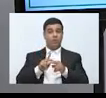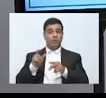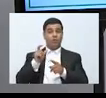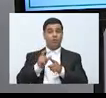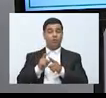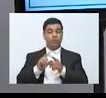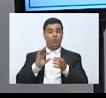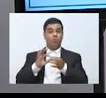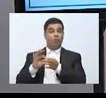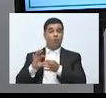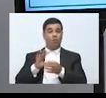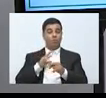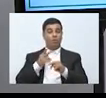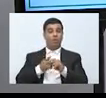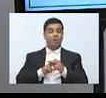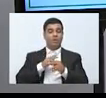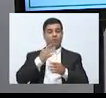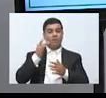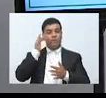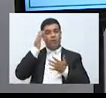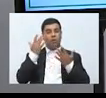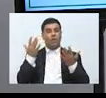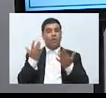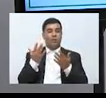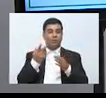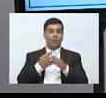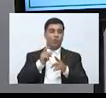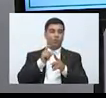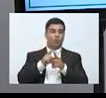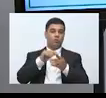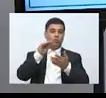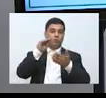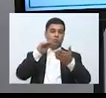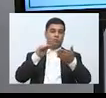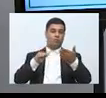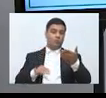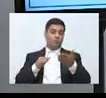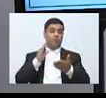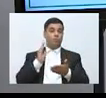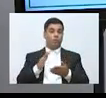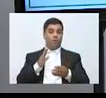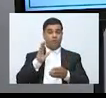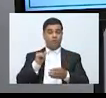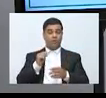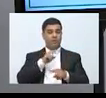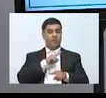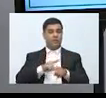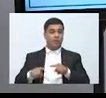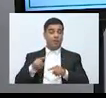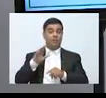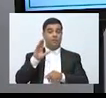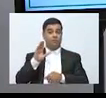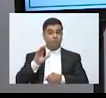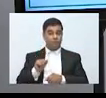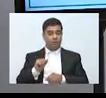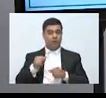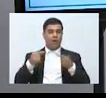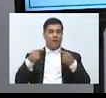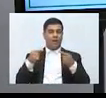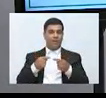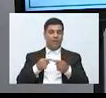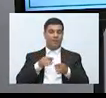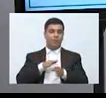боғлиқ бўлган тасаввурингизга, хаёлингизга келган сўзларни ёзасиз. Тез ва